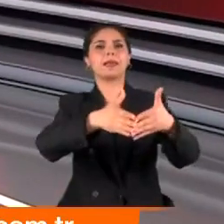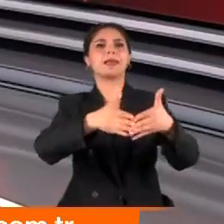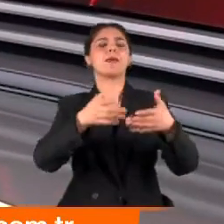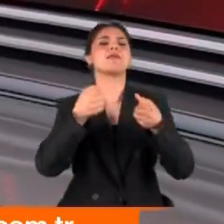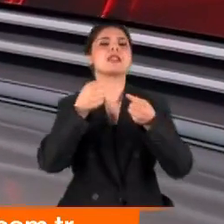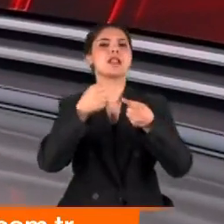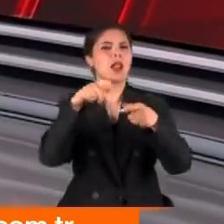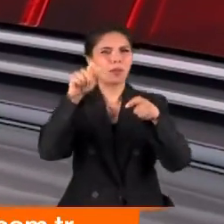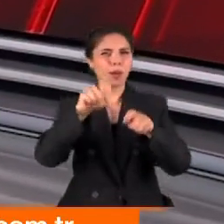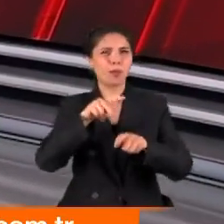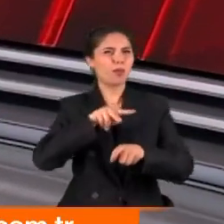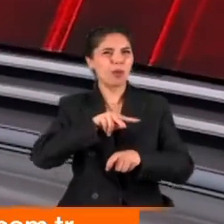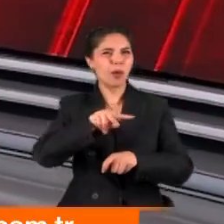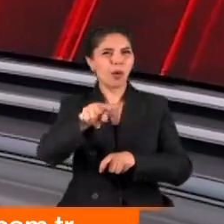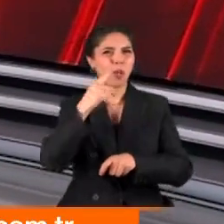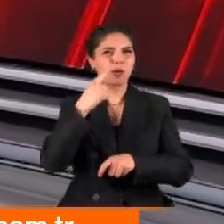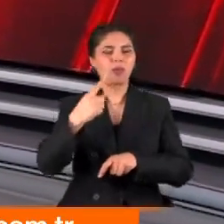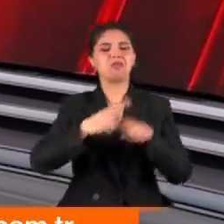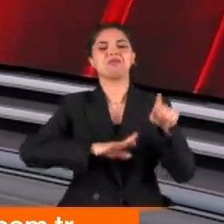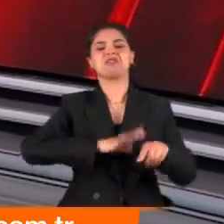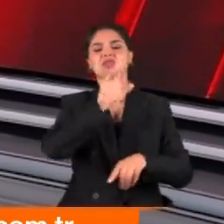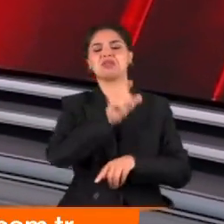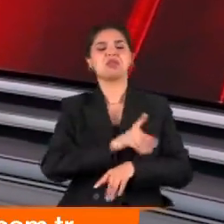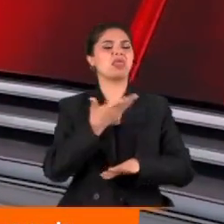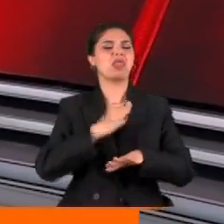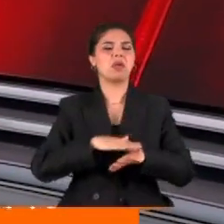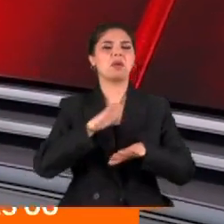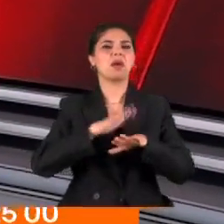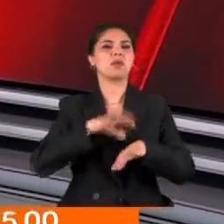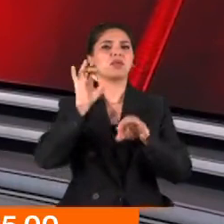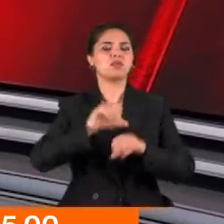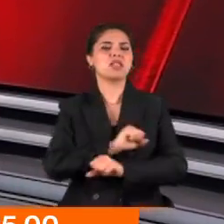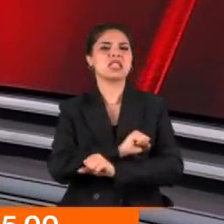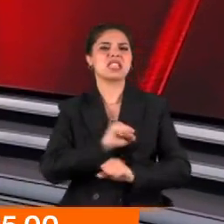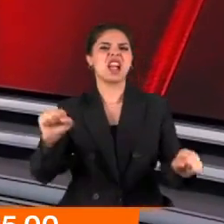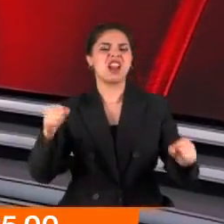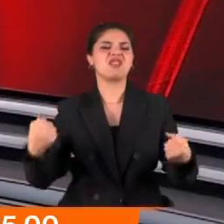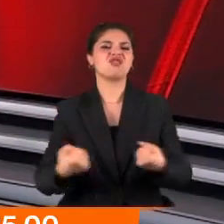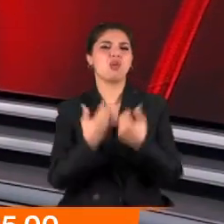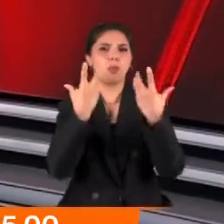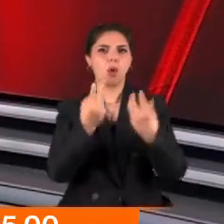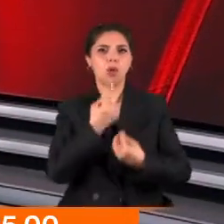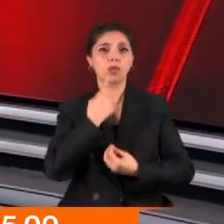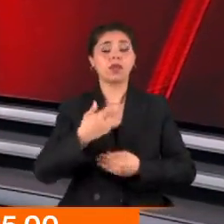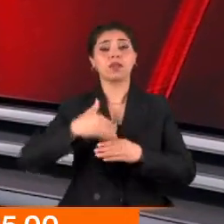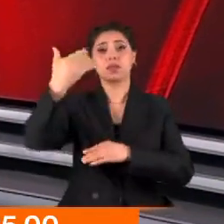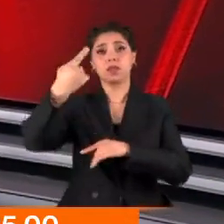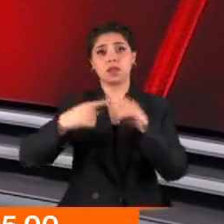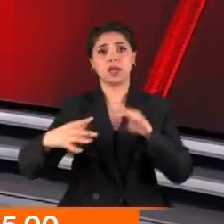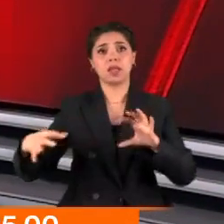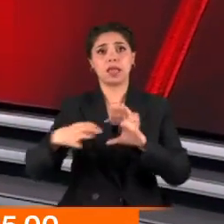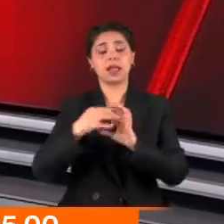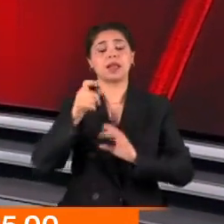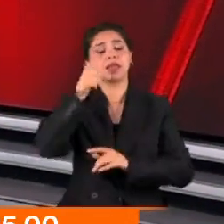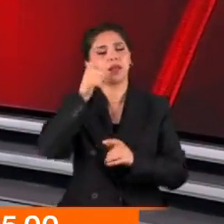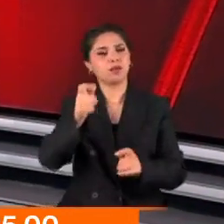götüreceğim sözlerine. Kılıçdaroğlu ne yaptıysa yaptı zaten. Gemi şu anda bordasından çok kötü çarptı yorumunda bulundu. Ve dış politikaya dair de dikkat